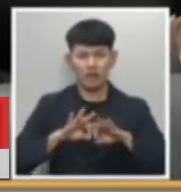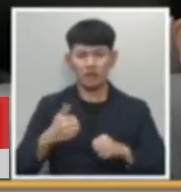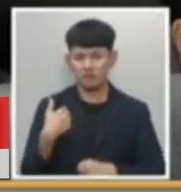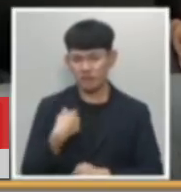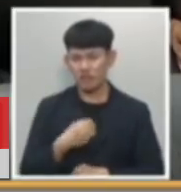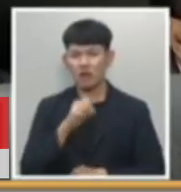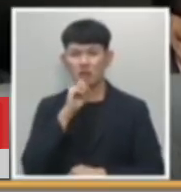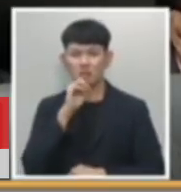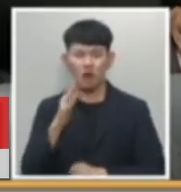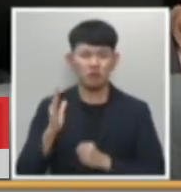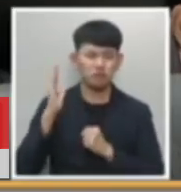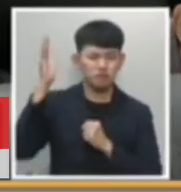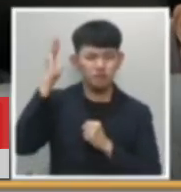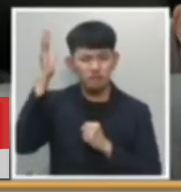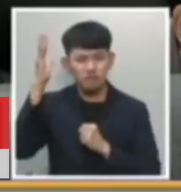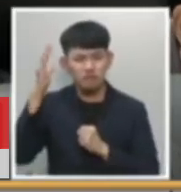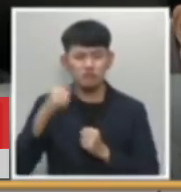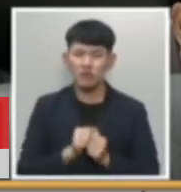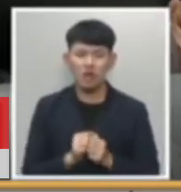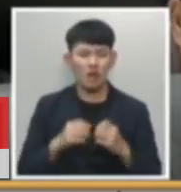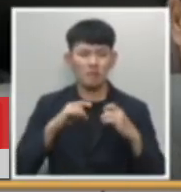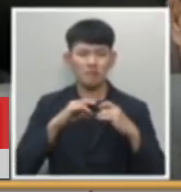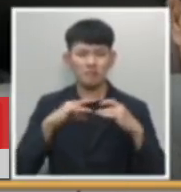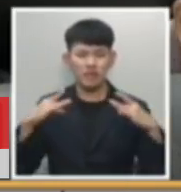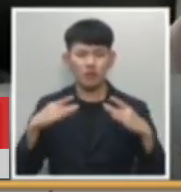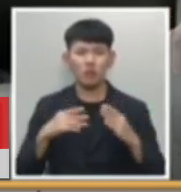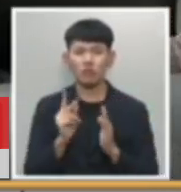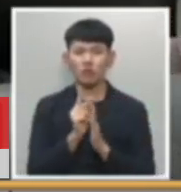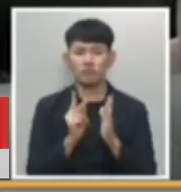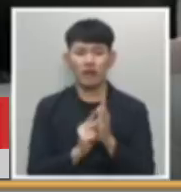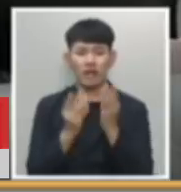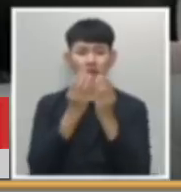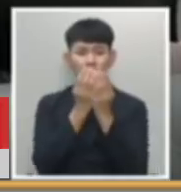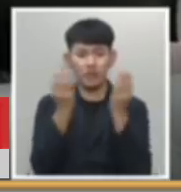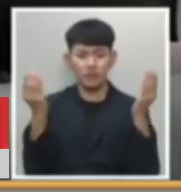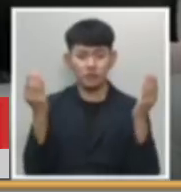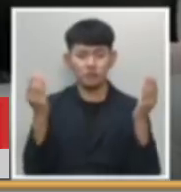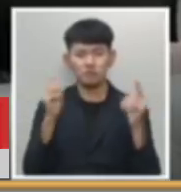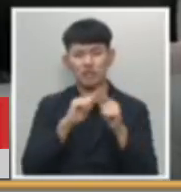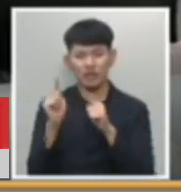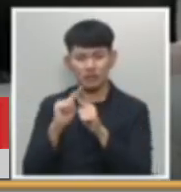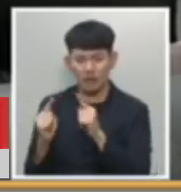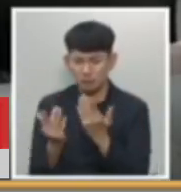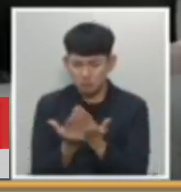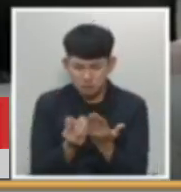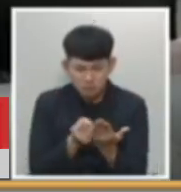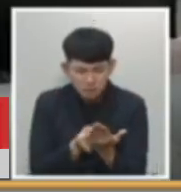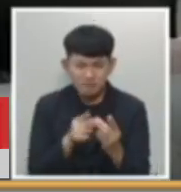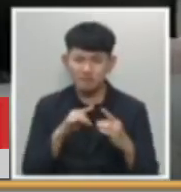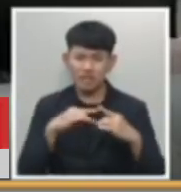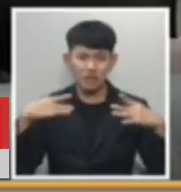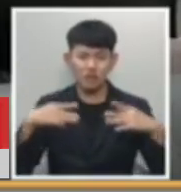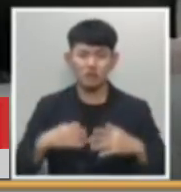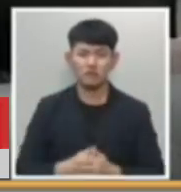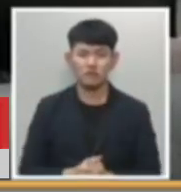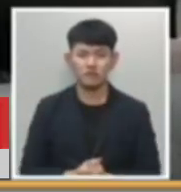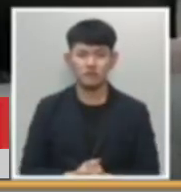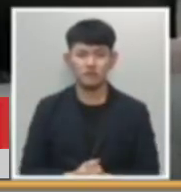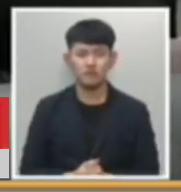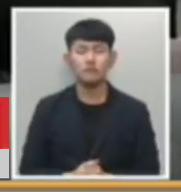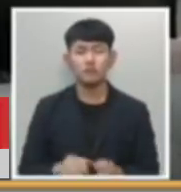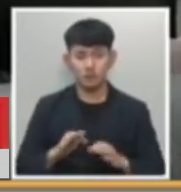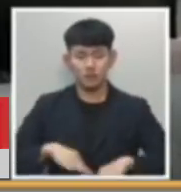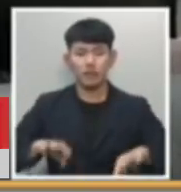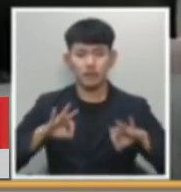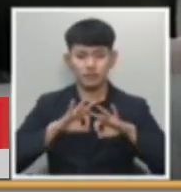งเห็นว่าไม่เป็นไปตามบทบัญญัติของรัฐธรรมนูญและกฎหมายที่เกี่ยวข้อง และที่สำ